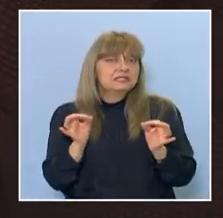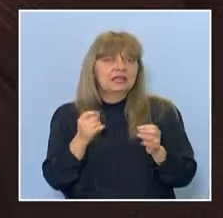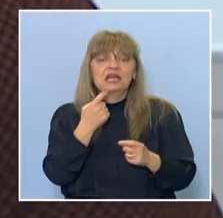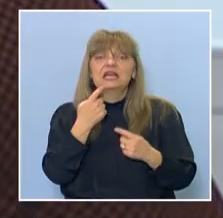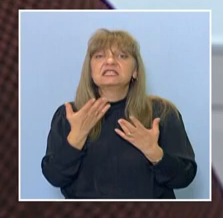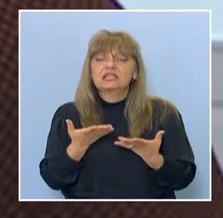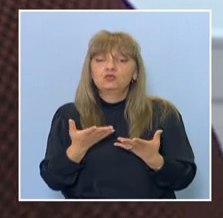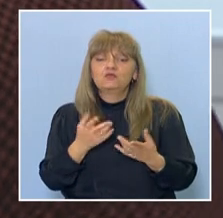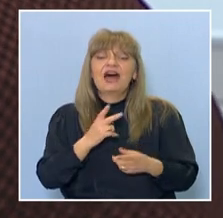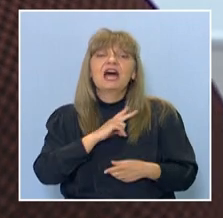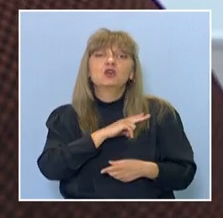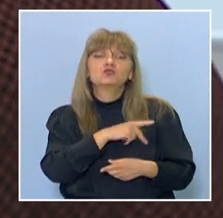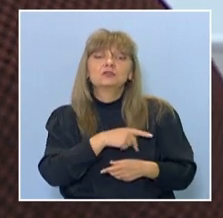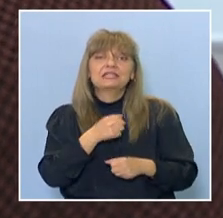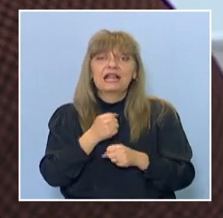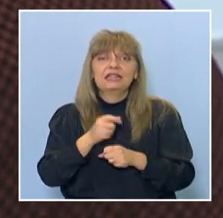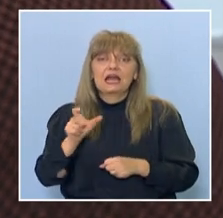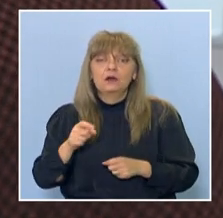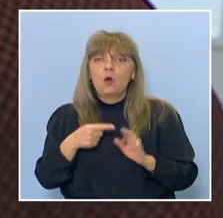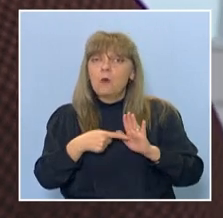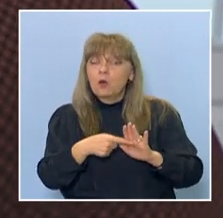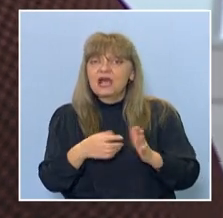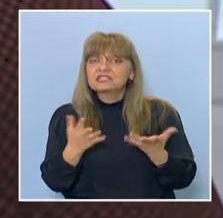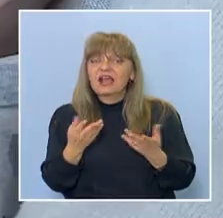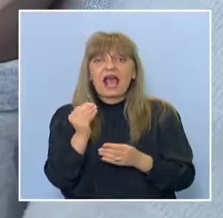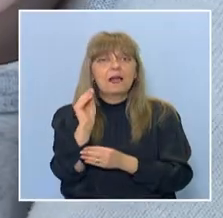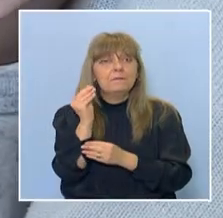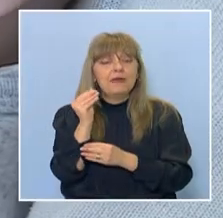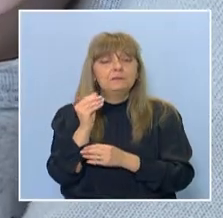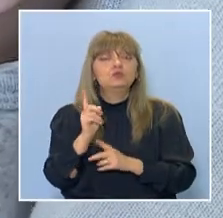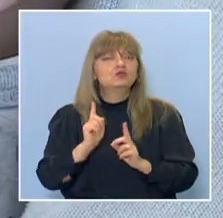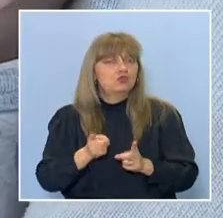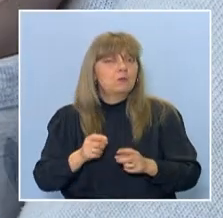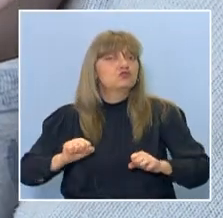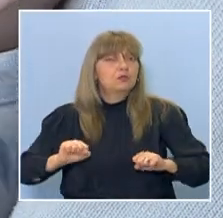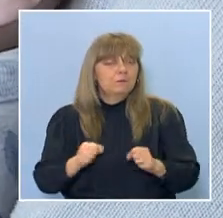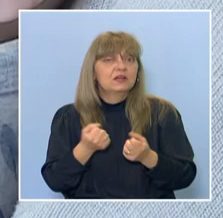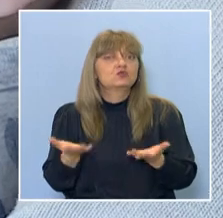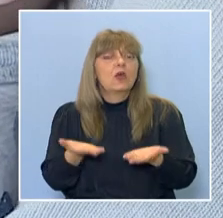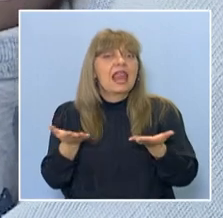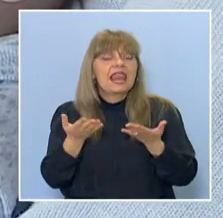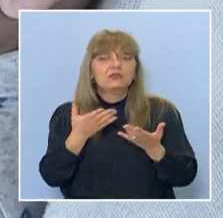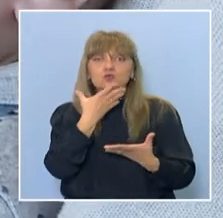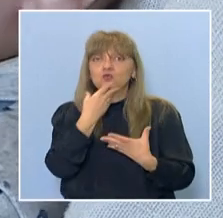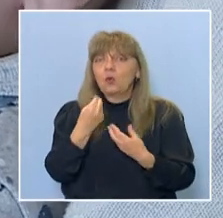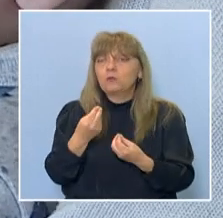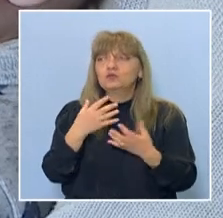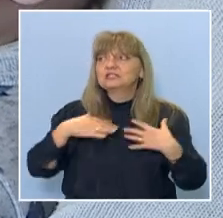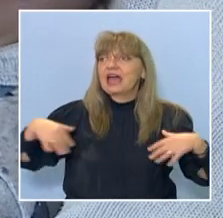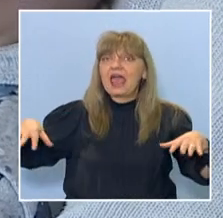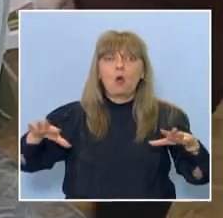Затова социалният работник показва на Християна как бебето ще може по-бързо и лесно да опознае заобикалящия го